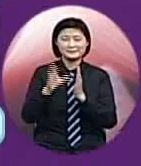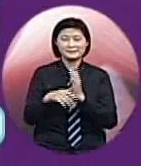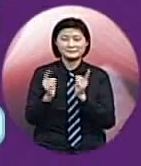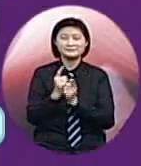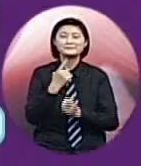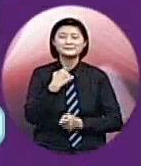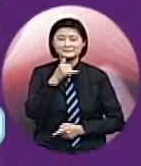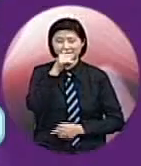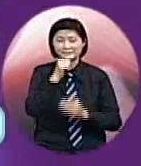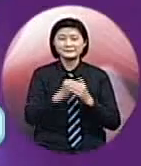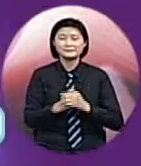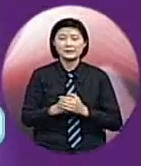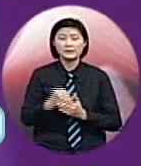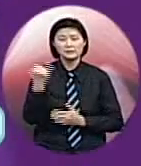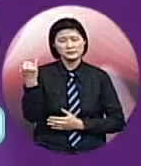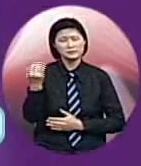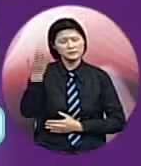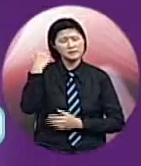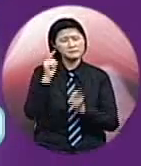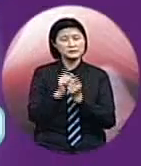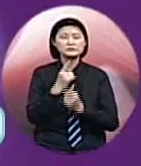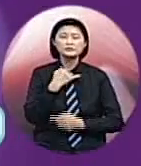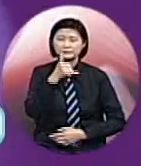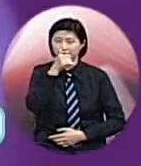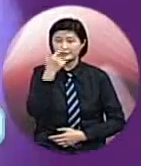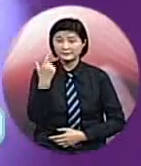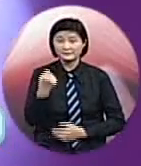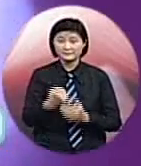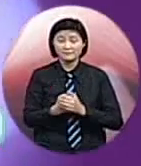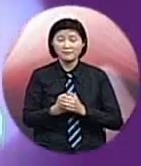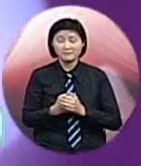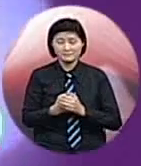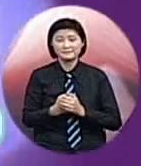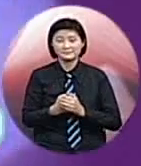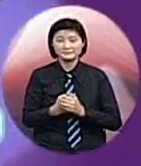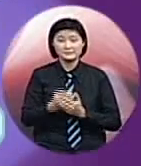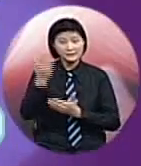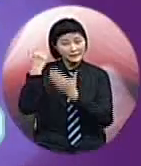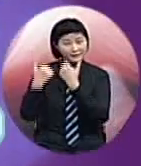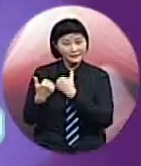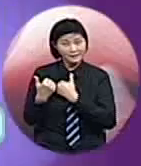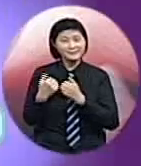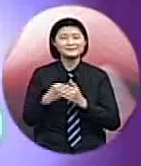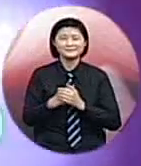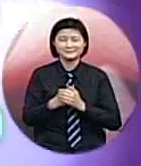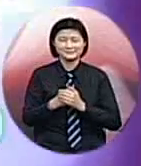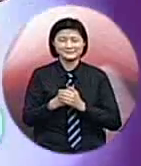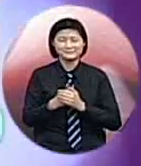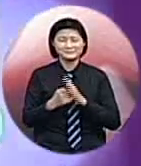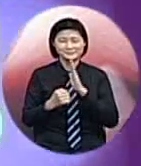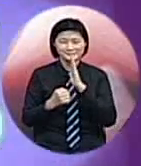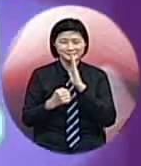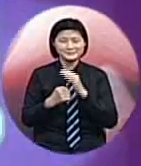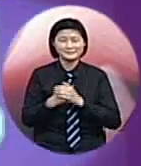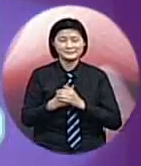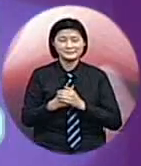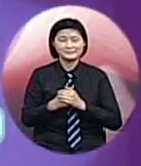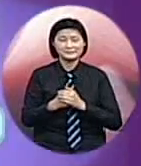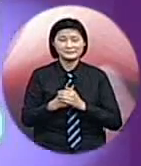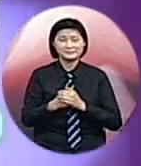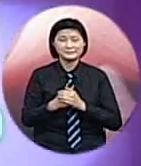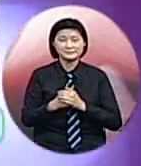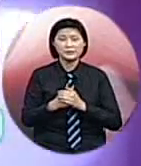예. 예. 오늘 블러치. 씨도 문제 한번 배웠고요. 밀정한 씨. 어, 저도요. 예, 예, 예. 예. 예전에. 예, 예. 자,